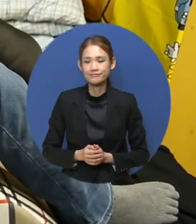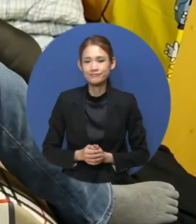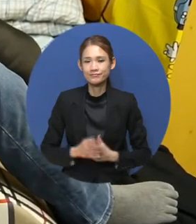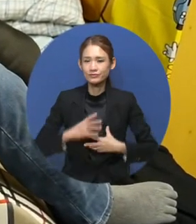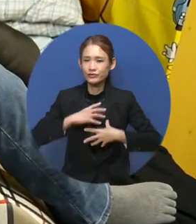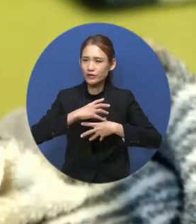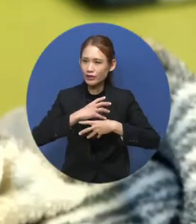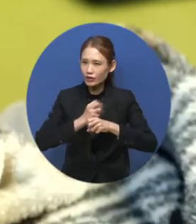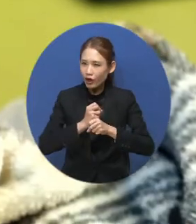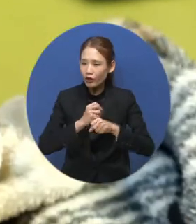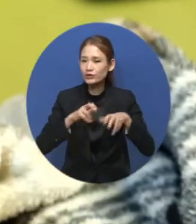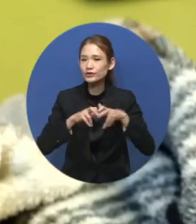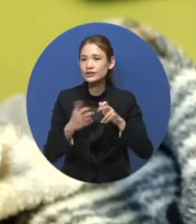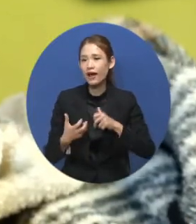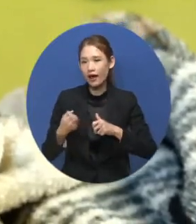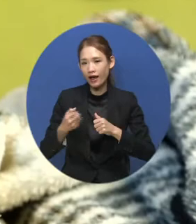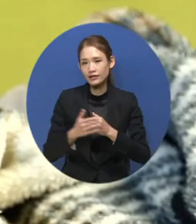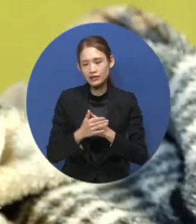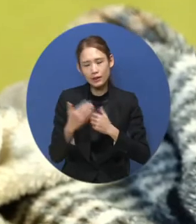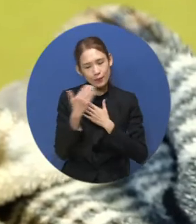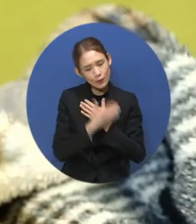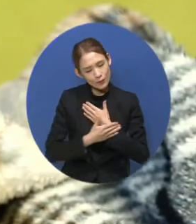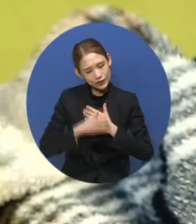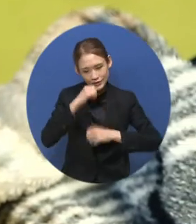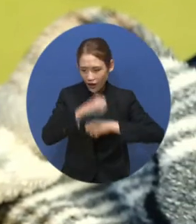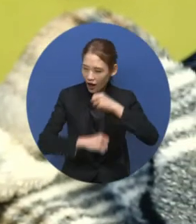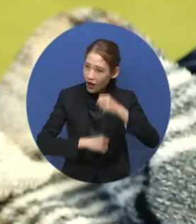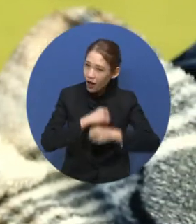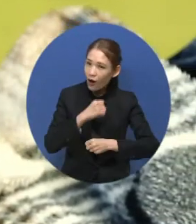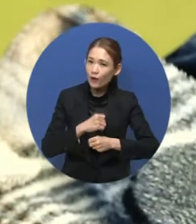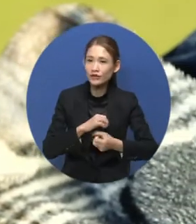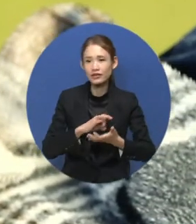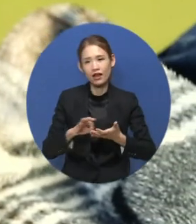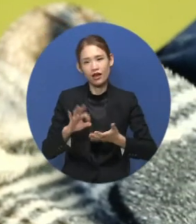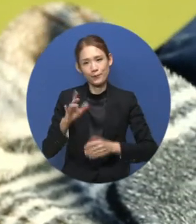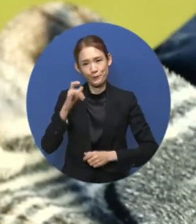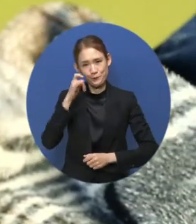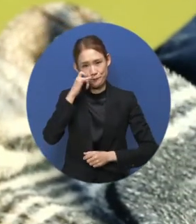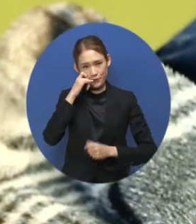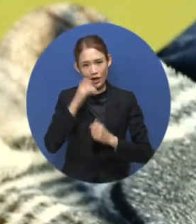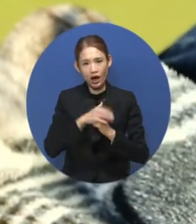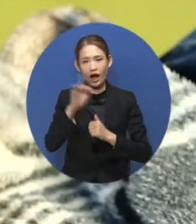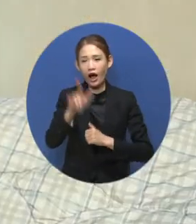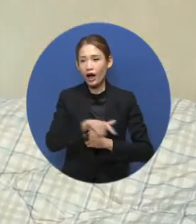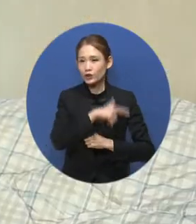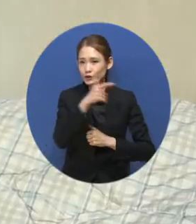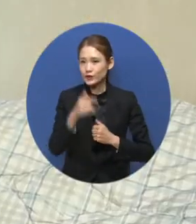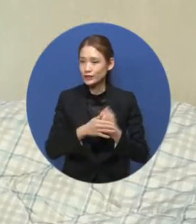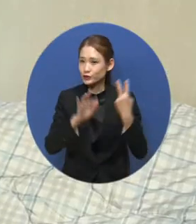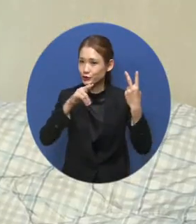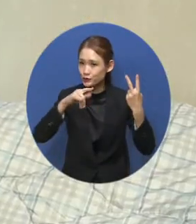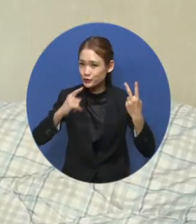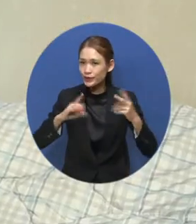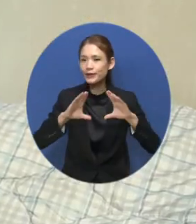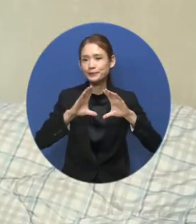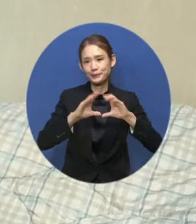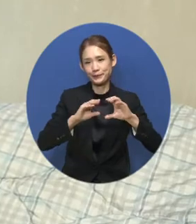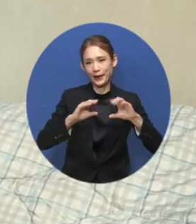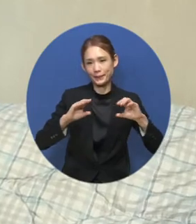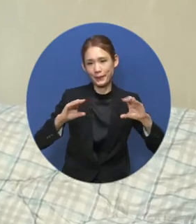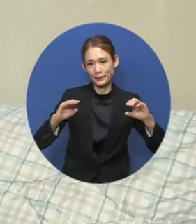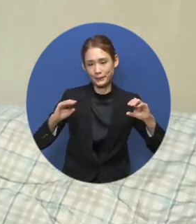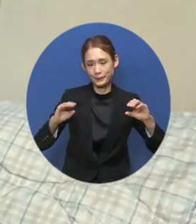척수장애로 몸을 마음대로 쓸 수 없는 원준 씨. 하루에 두 번씩 마사지를 받는다고